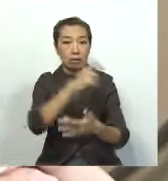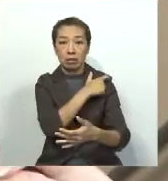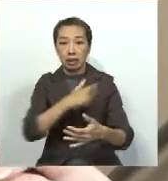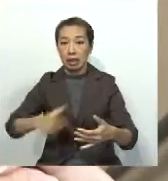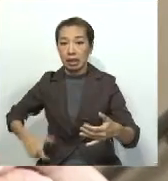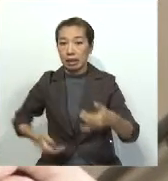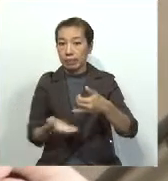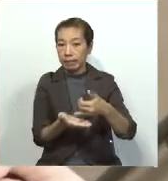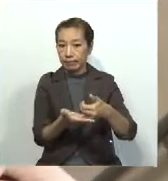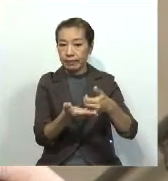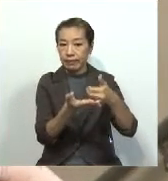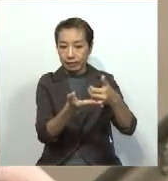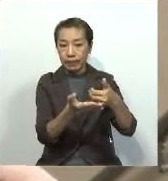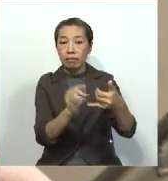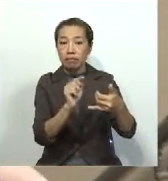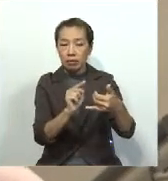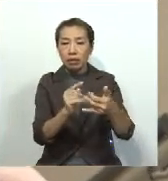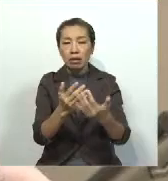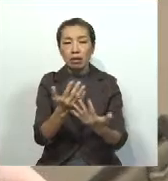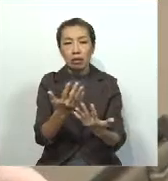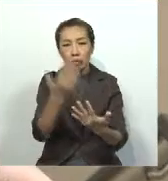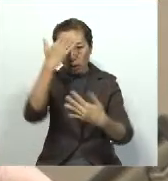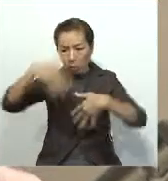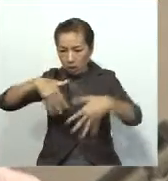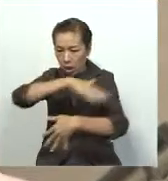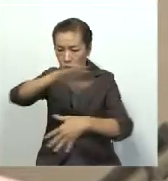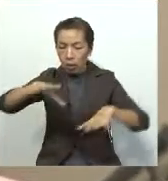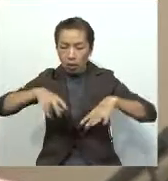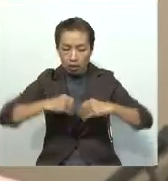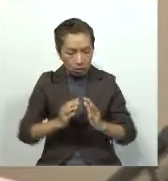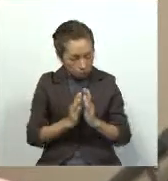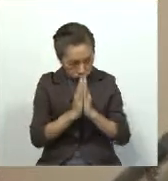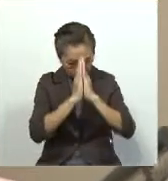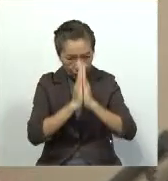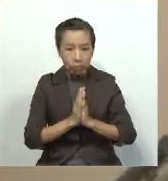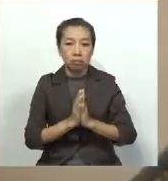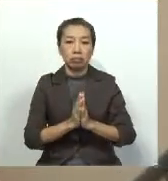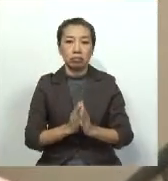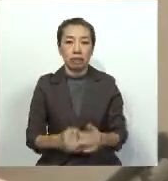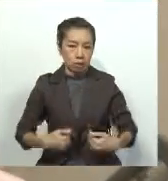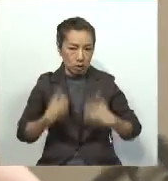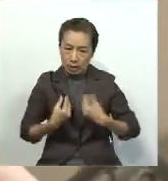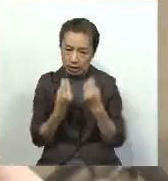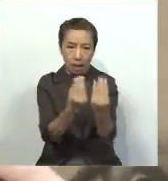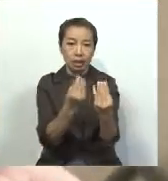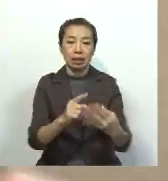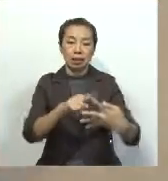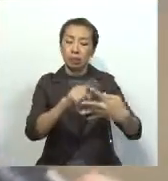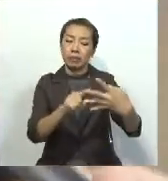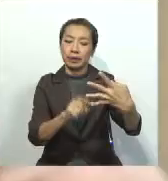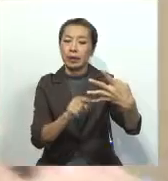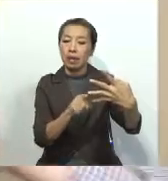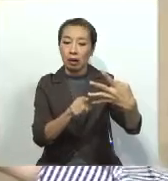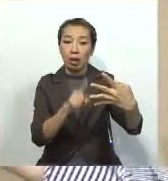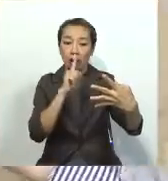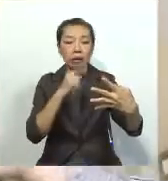าบันที่เคารพบูชาของคนไทยทุกคนด้วยชีวิตนะอันนี้ผมมี4ข้อนี้ผมส